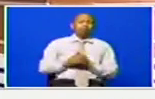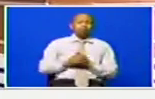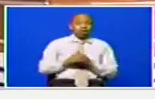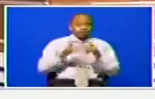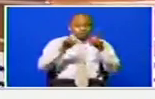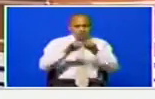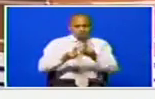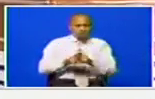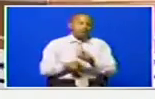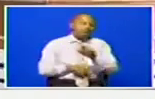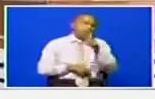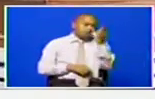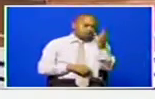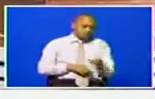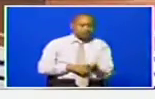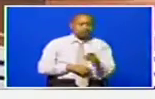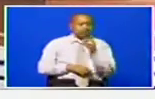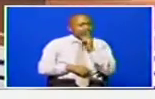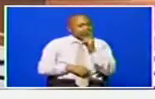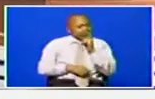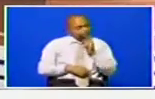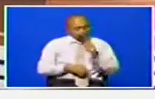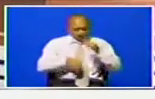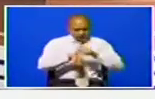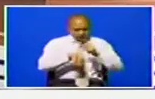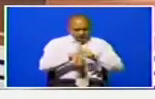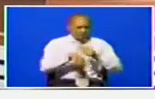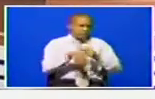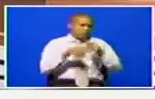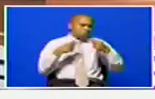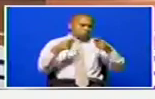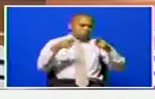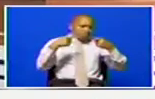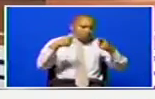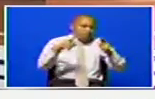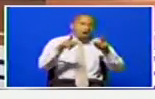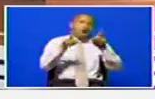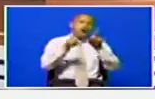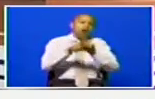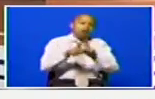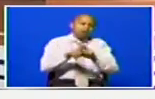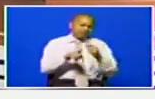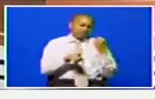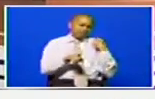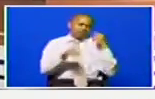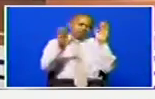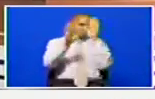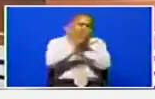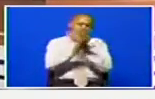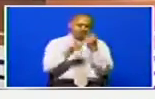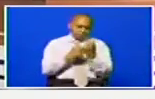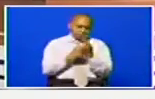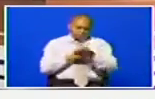walikuwa na hoji kuangalia muda ulivyosonga, manake udukuzi ulifanyika juzi usiku saa